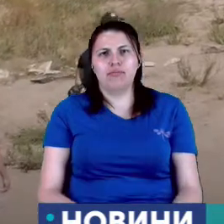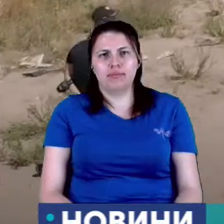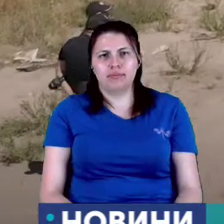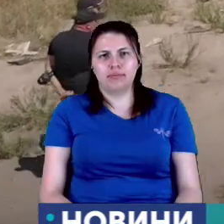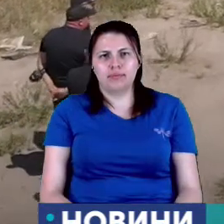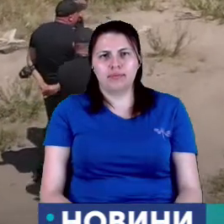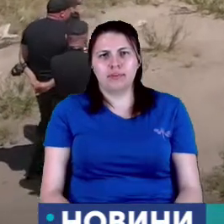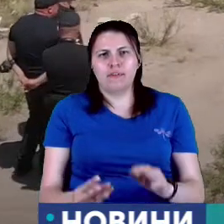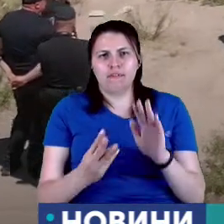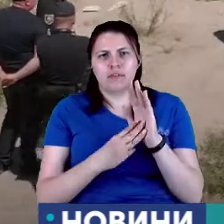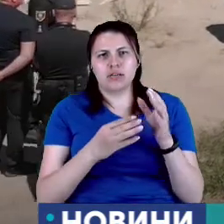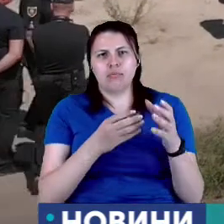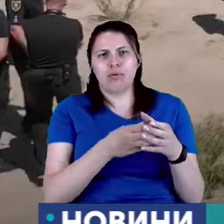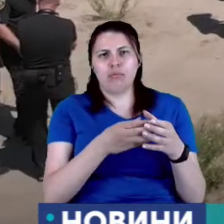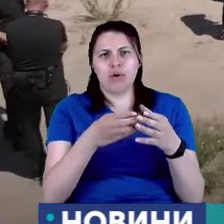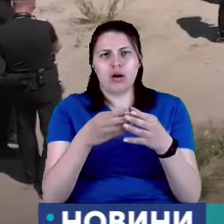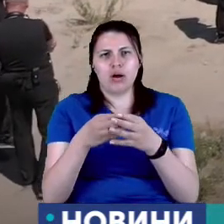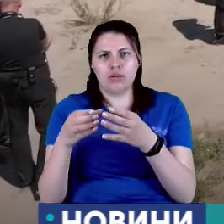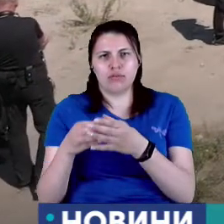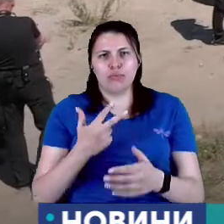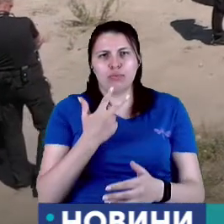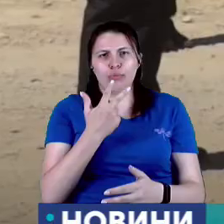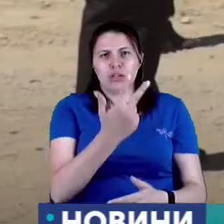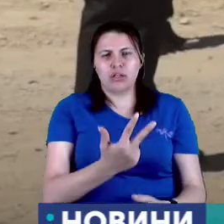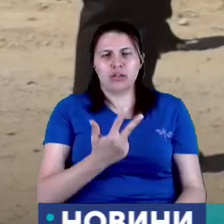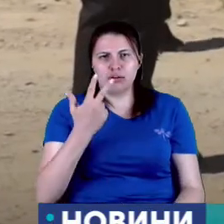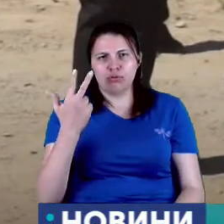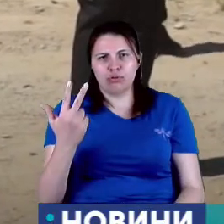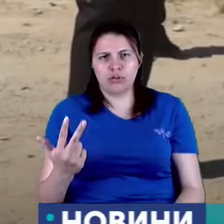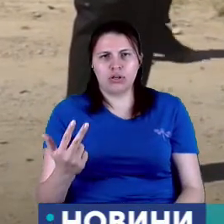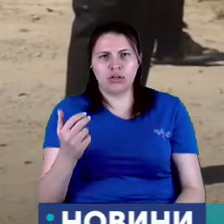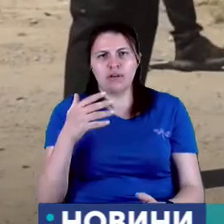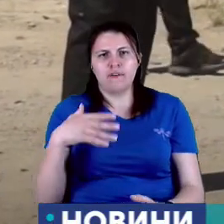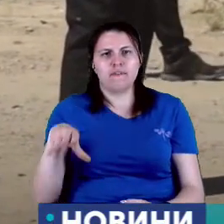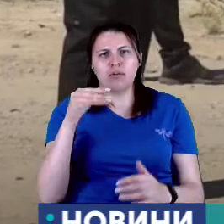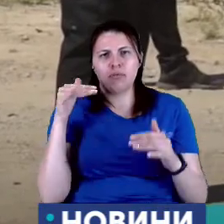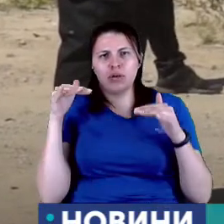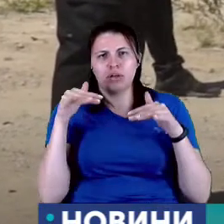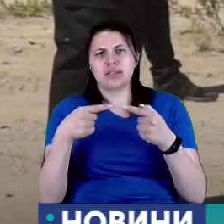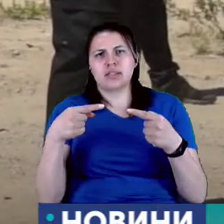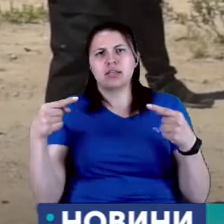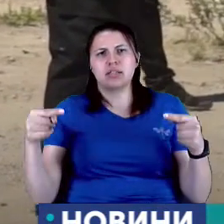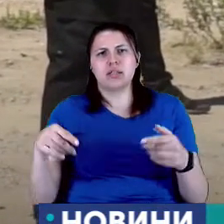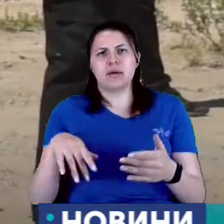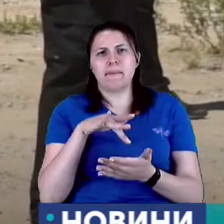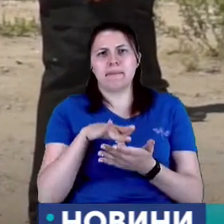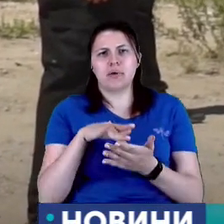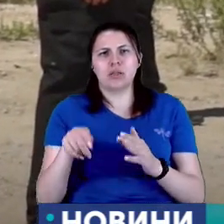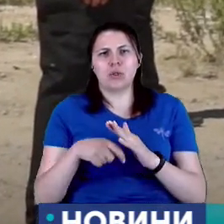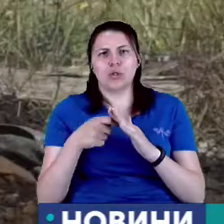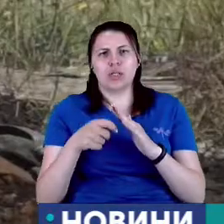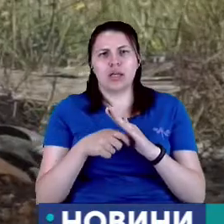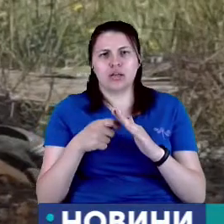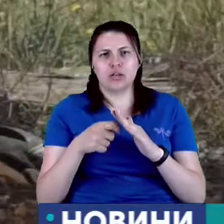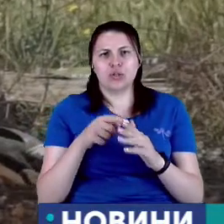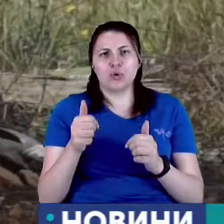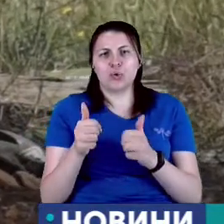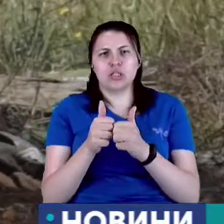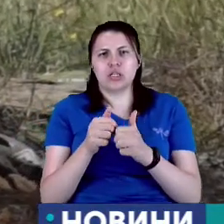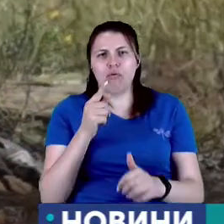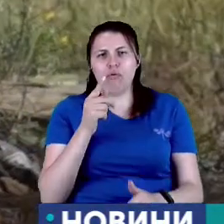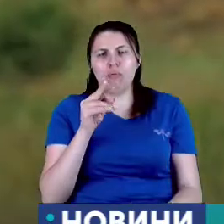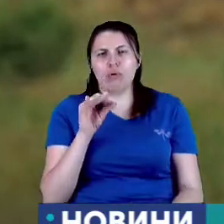в кожній по три учасники. Всі приїхали з різних міст Донеччини. Ірина Панайтіді – з сусіднього Покровська. Дівчина каже,